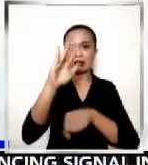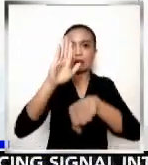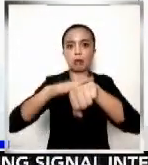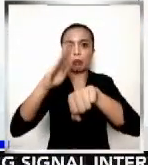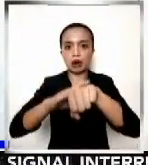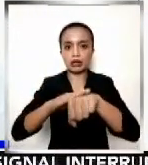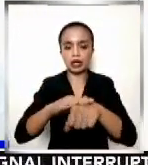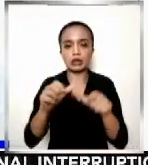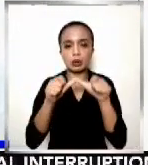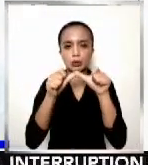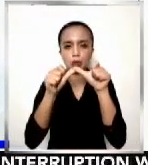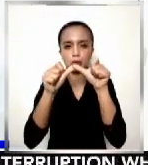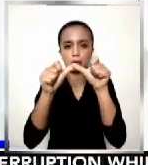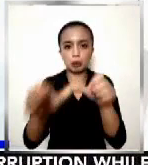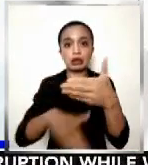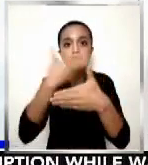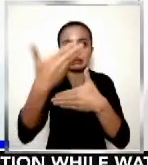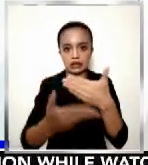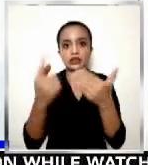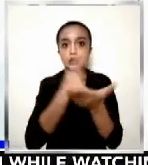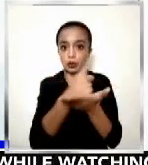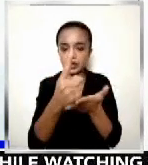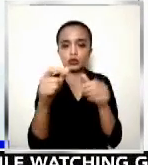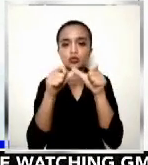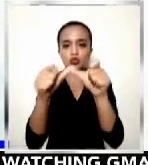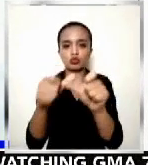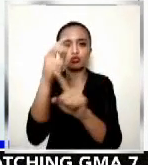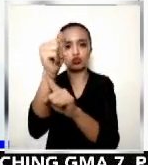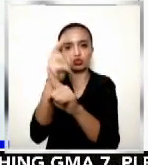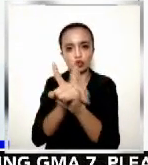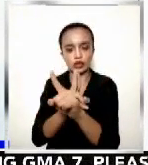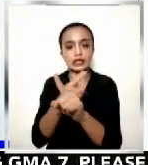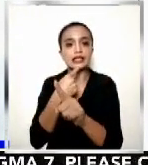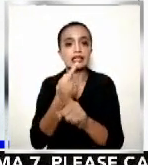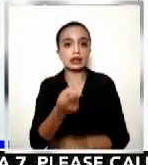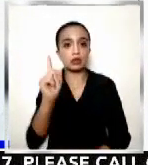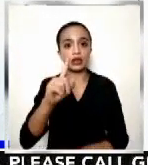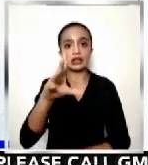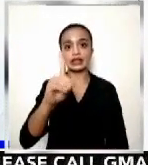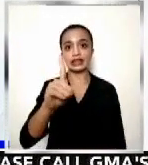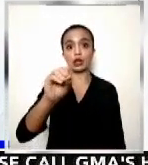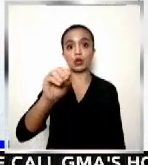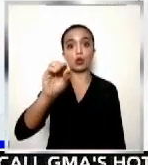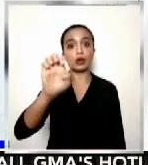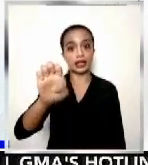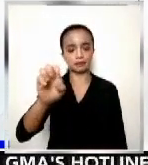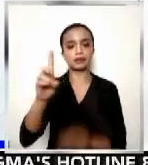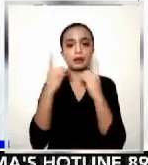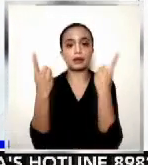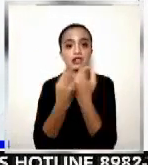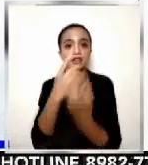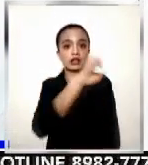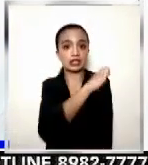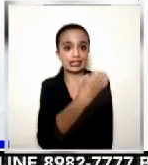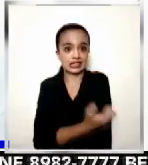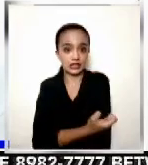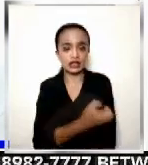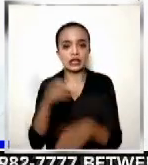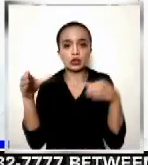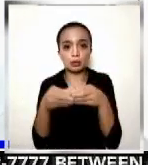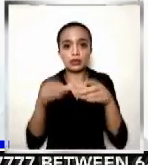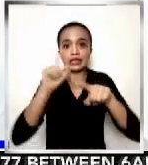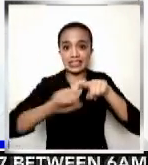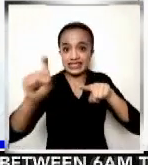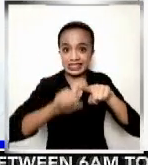Sa power outlook na iprinisinta ng Department of Energy sa Senate hearing ng Committee on Energy, yan ay dahil nananatiling under